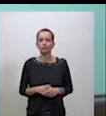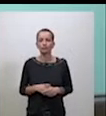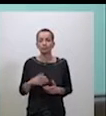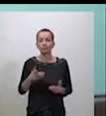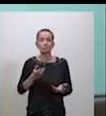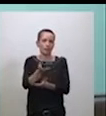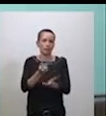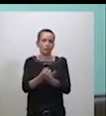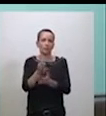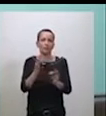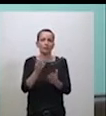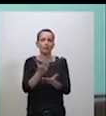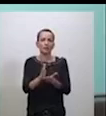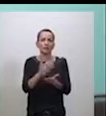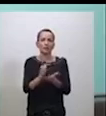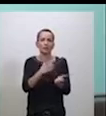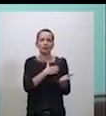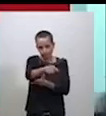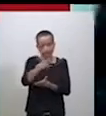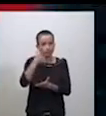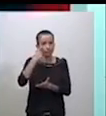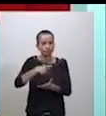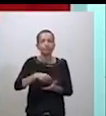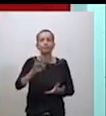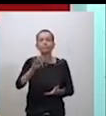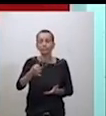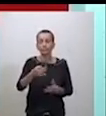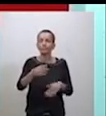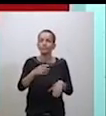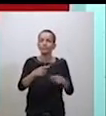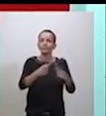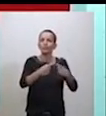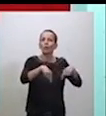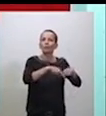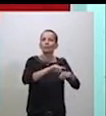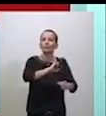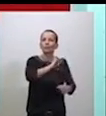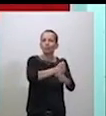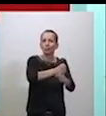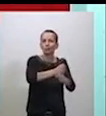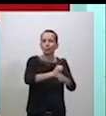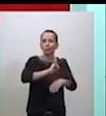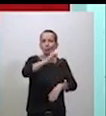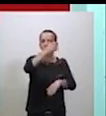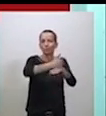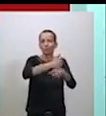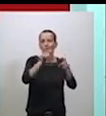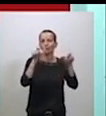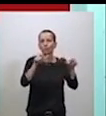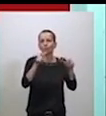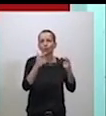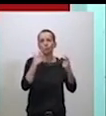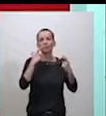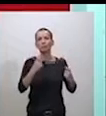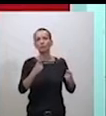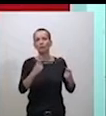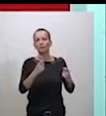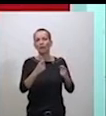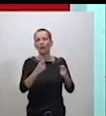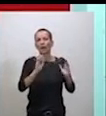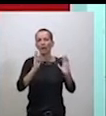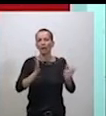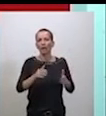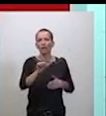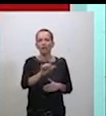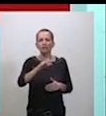Information sur le crédit municipal de Bordeaux. La commission des sanctions de l'autorité de contrôle prudentiel et de résolution, qu'on appelle